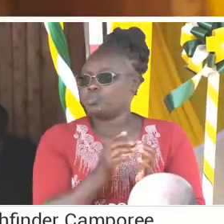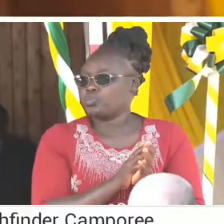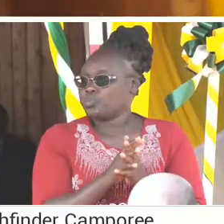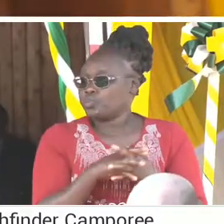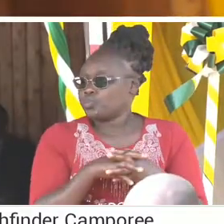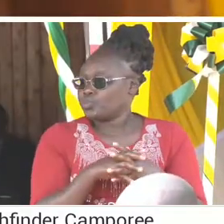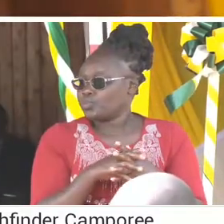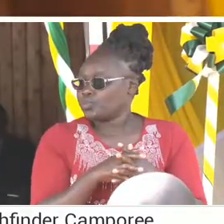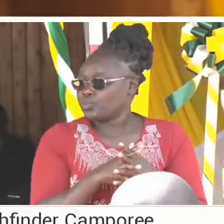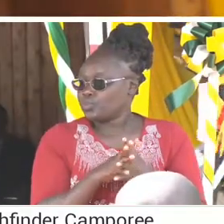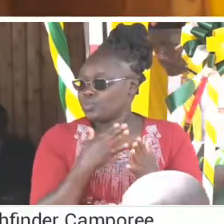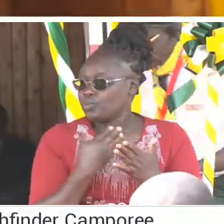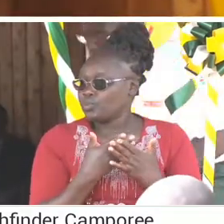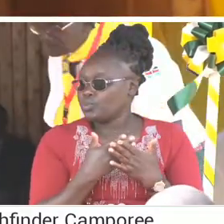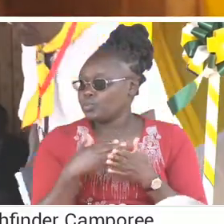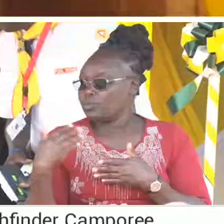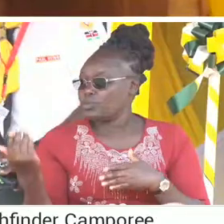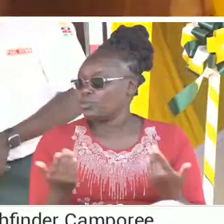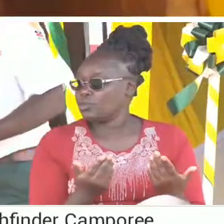Sande, karibu.